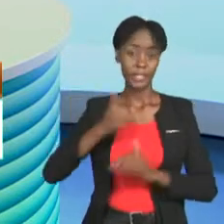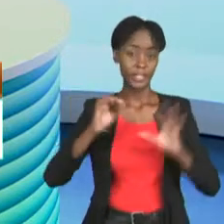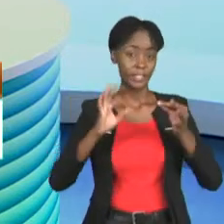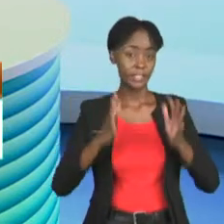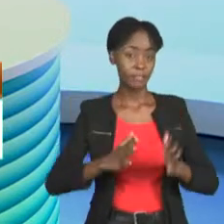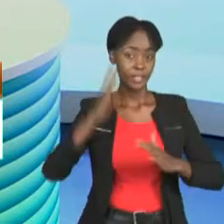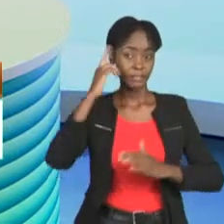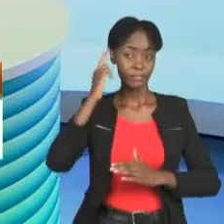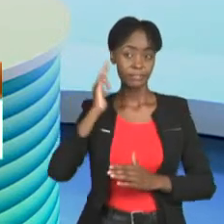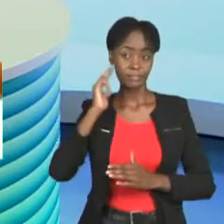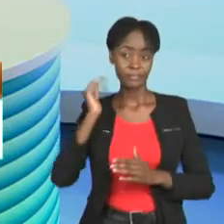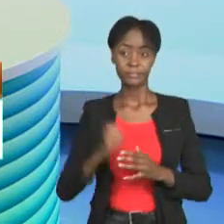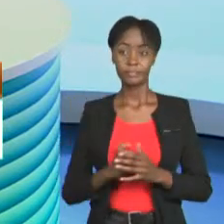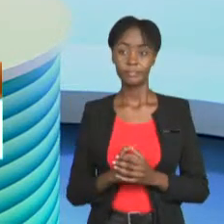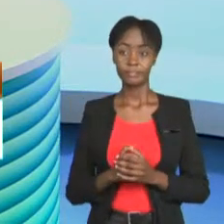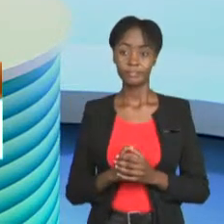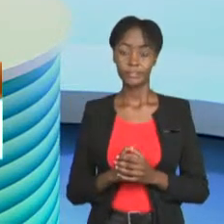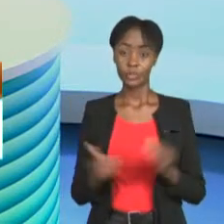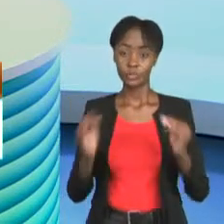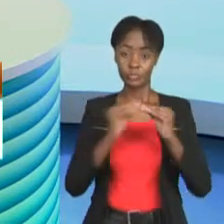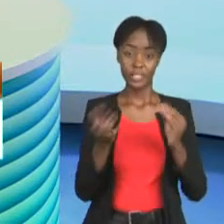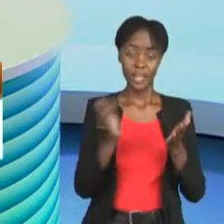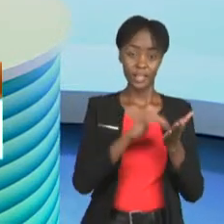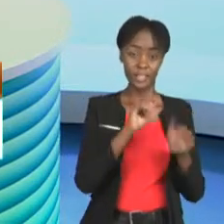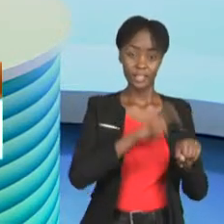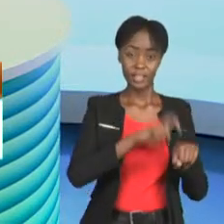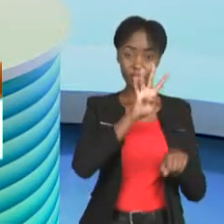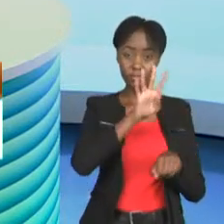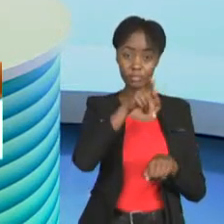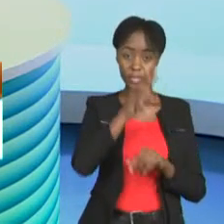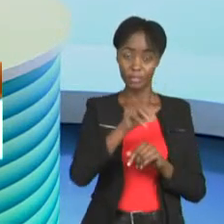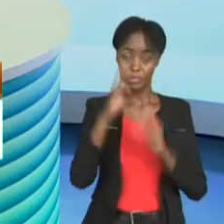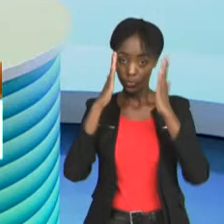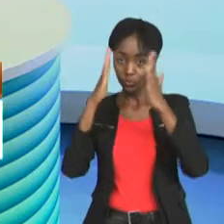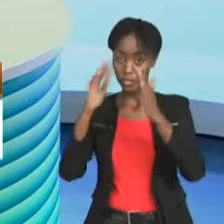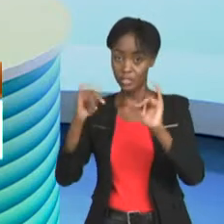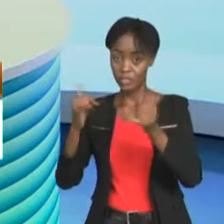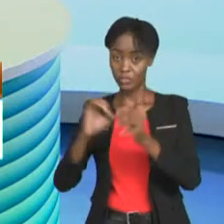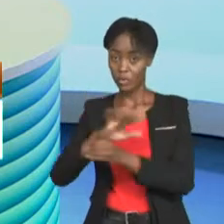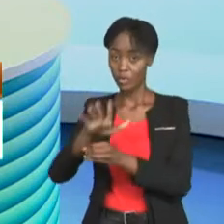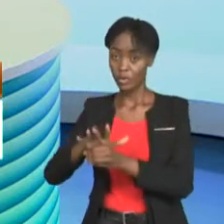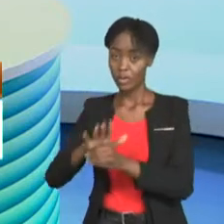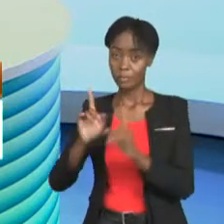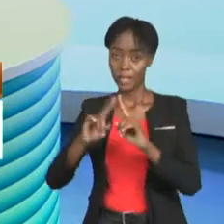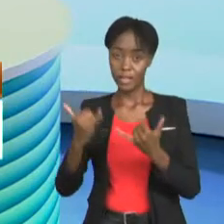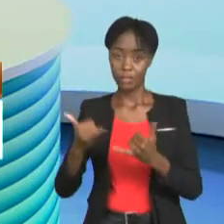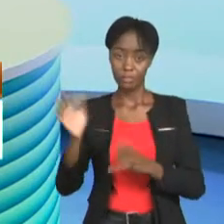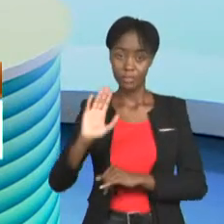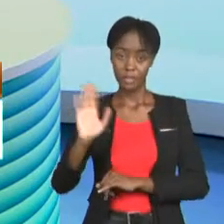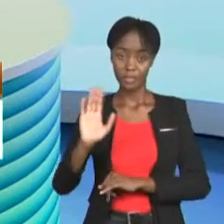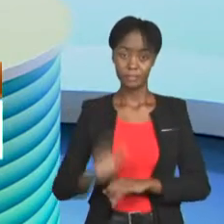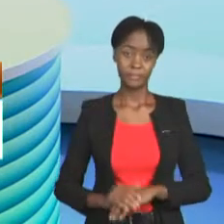Tracy Dorcas hadi hapo alasiri ambapo nitakuwa nalipigia darubini janga la COVID-19. Kwa sasa, kwa heri.